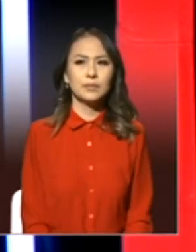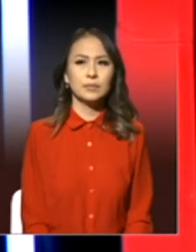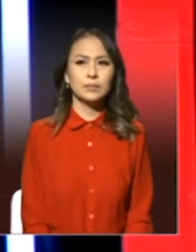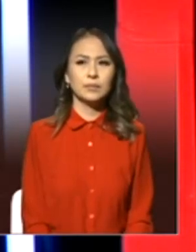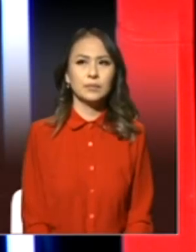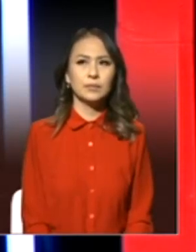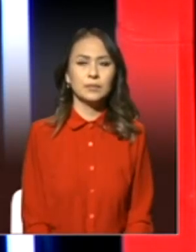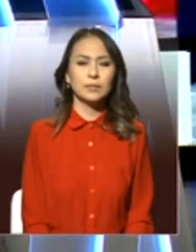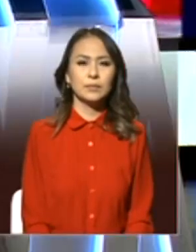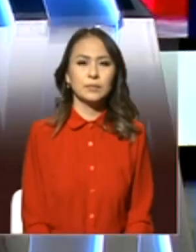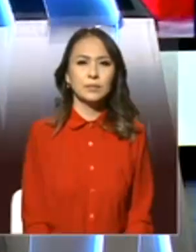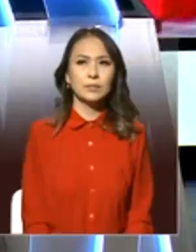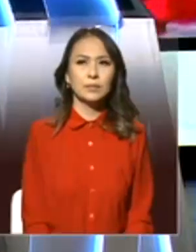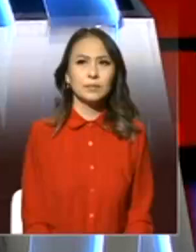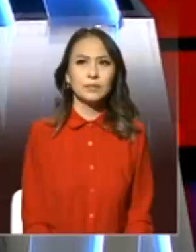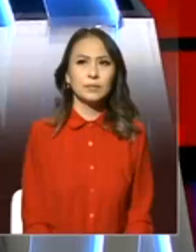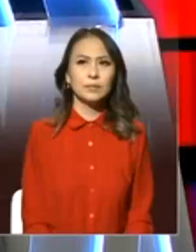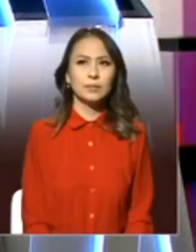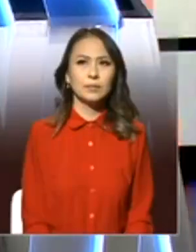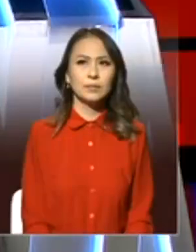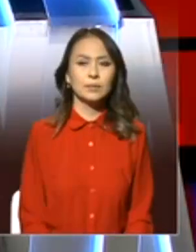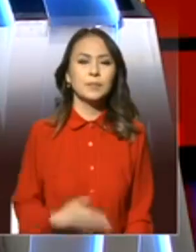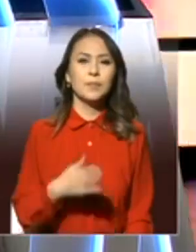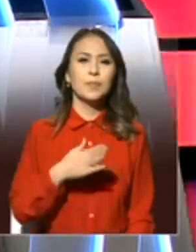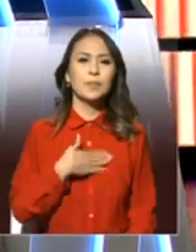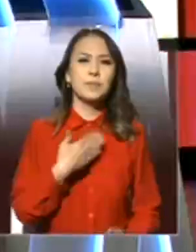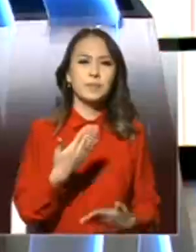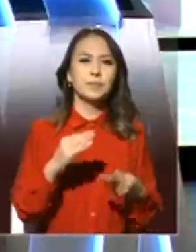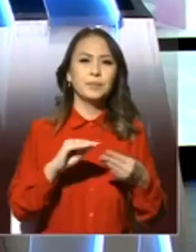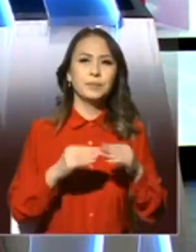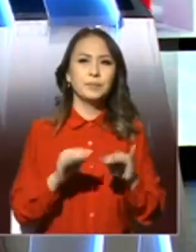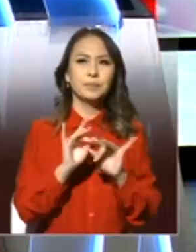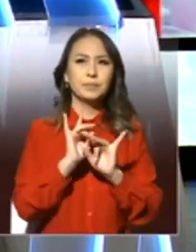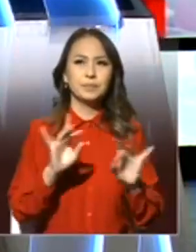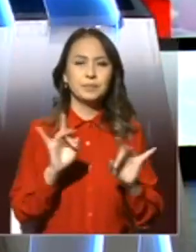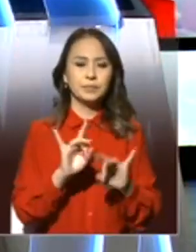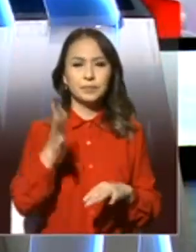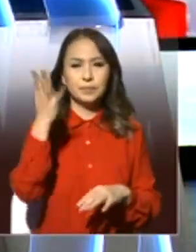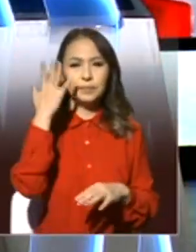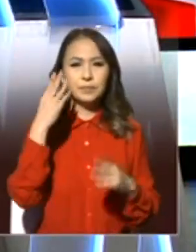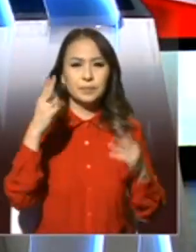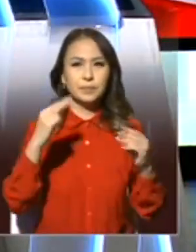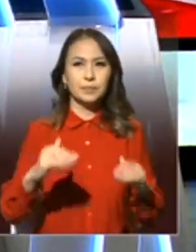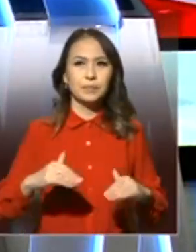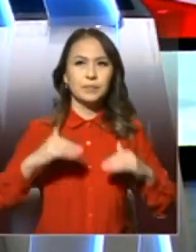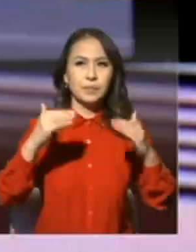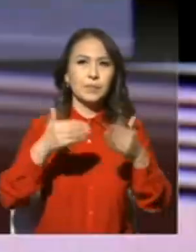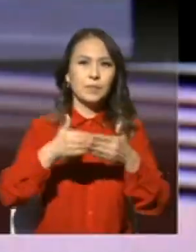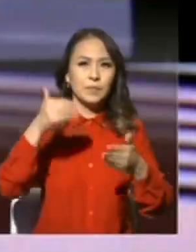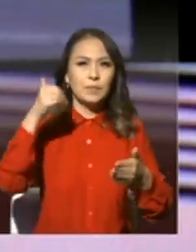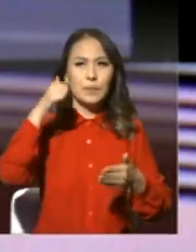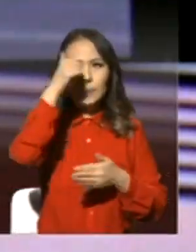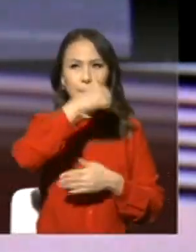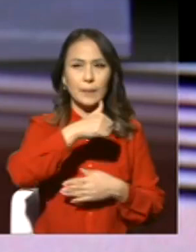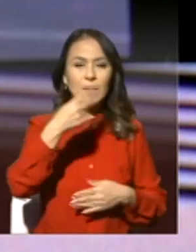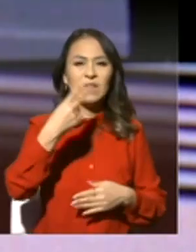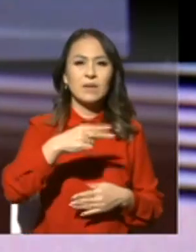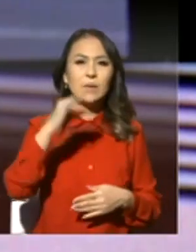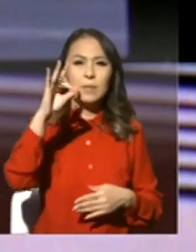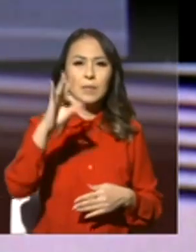Жоқ. Мен сіздерге осындай мәселе айтайын. Осы міне баға өсіп отыр ғой, былтырдан бастап 20%-ға дейін